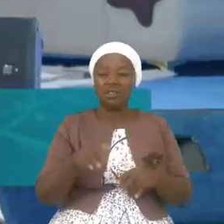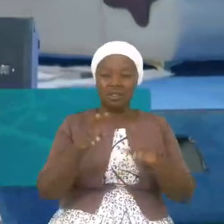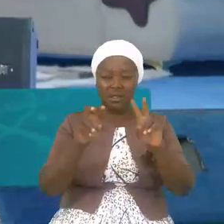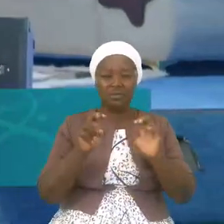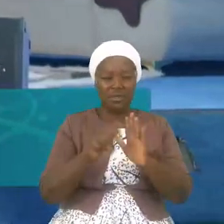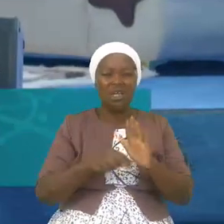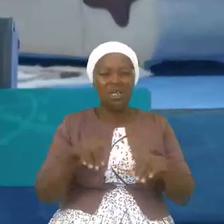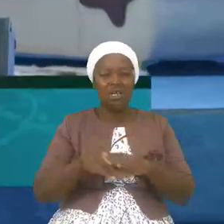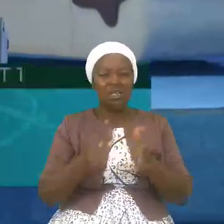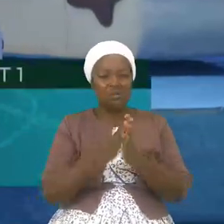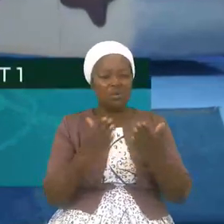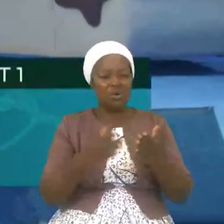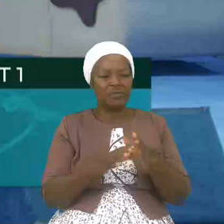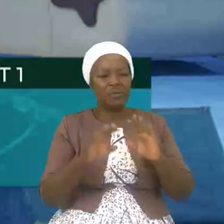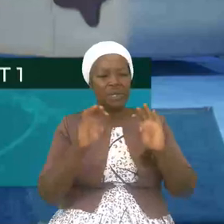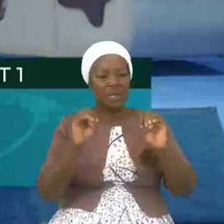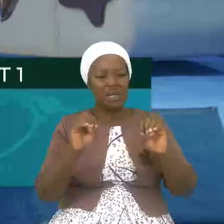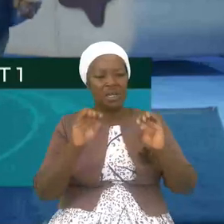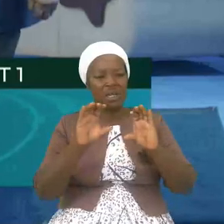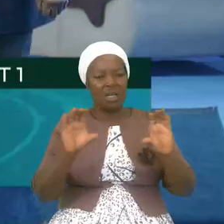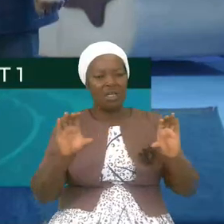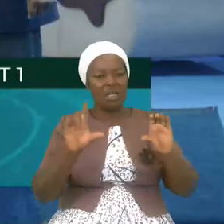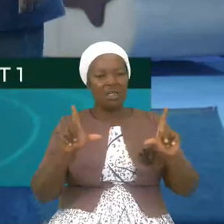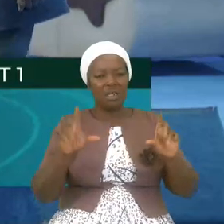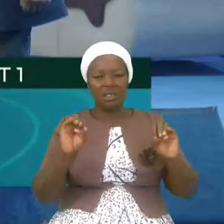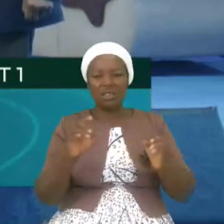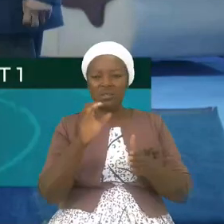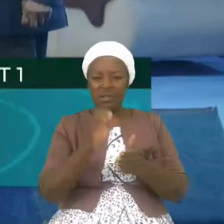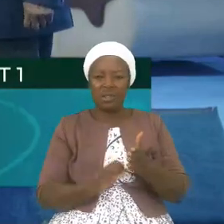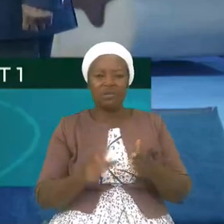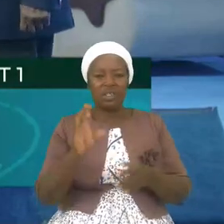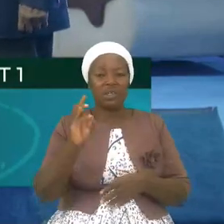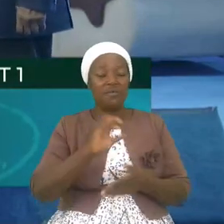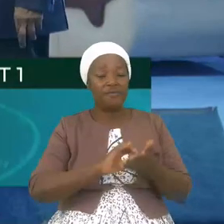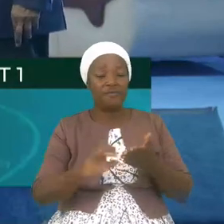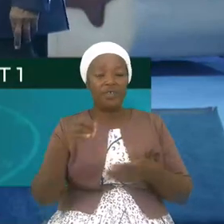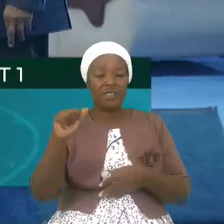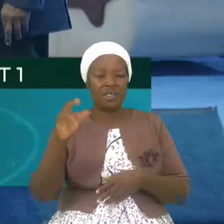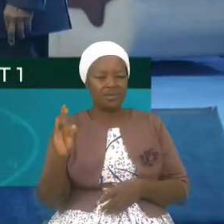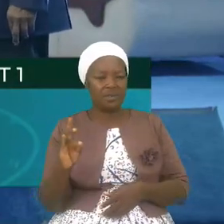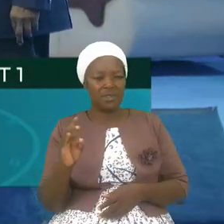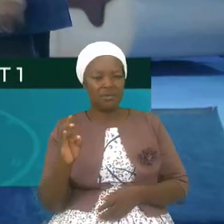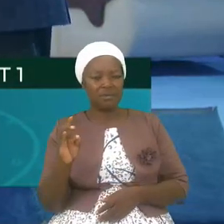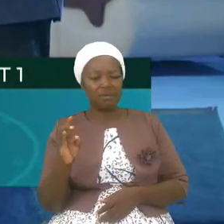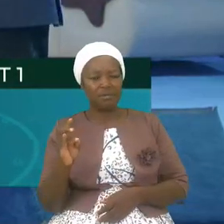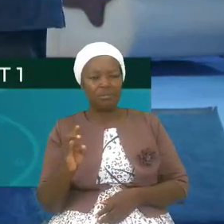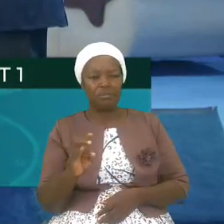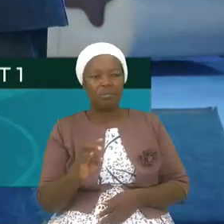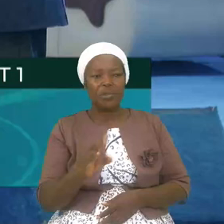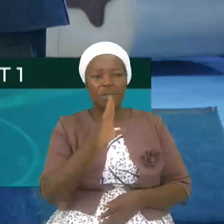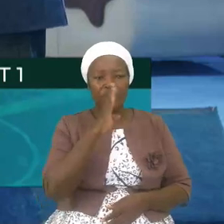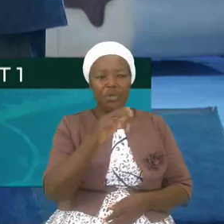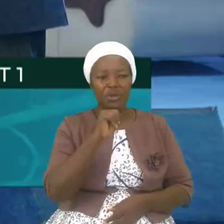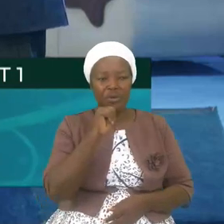7, lisons le verset 17. Ecclésiaste 7, 17.